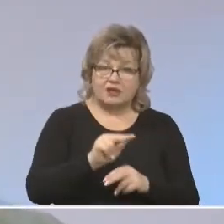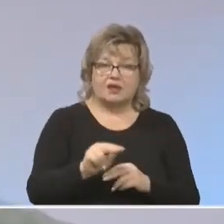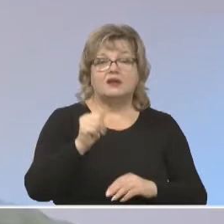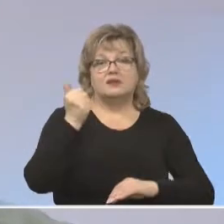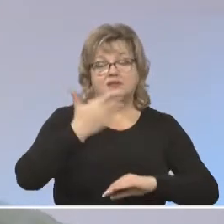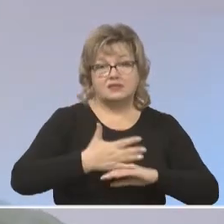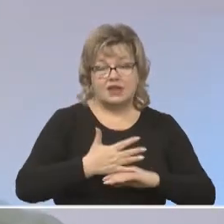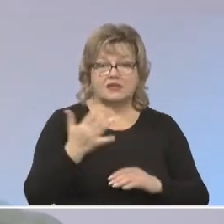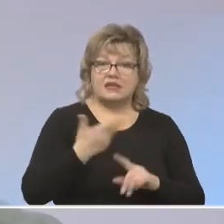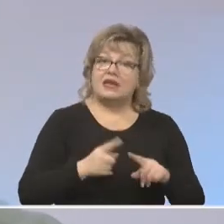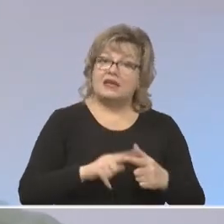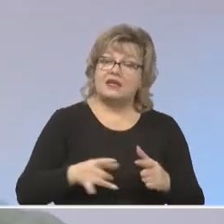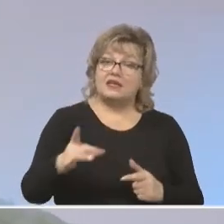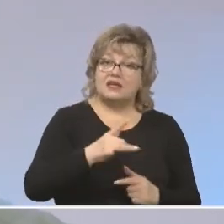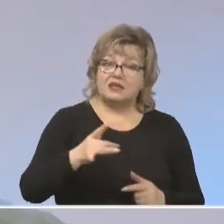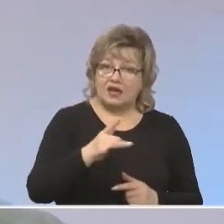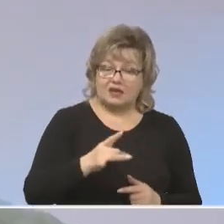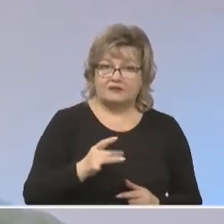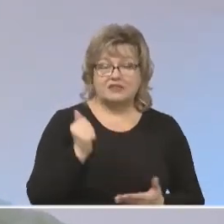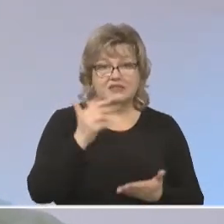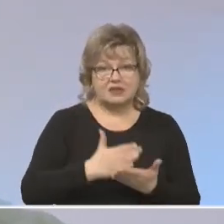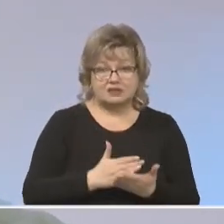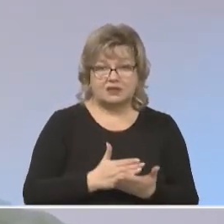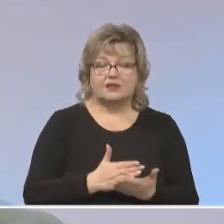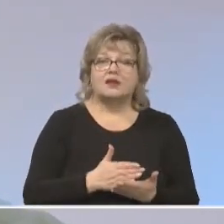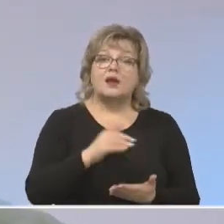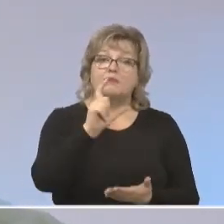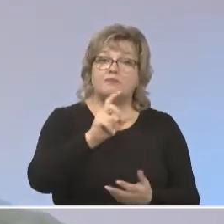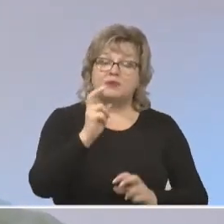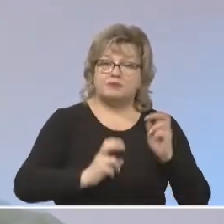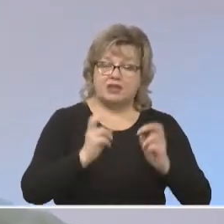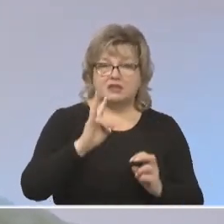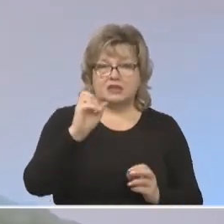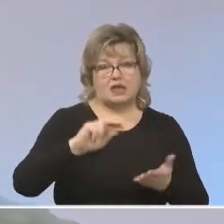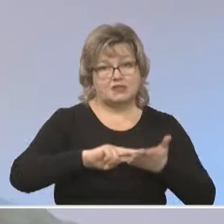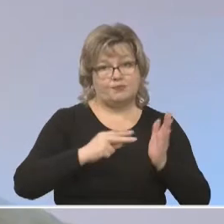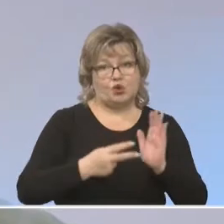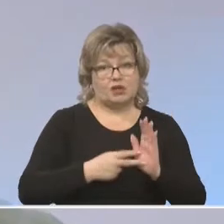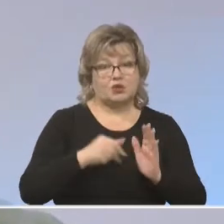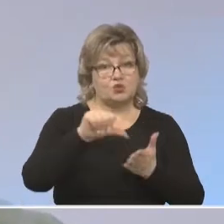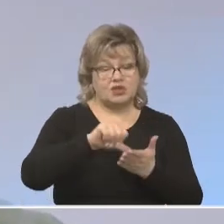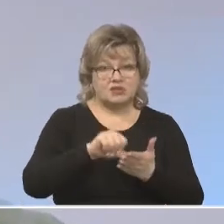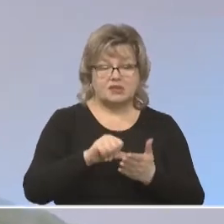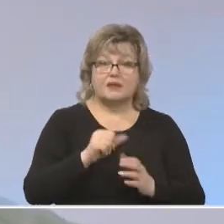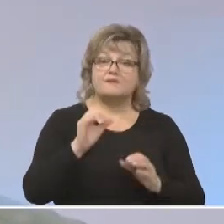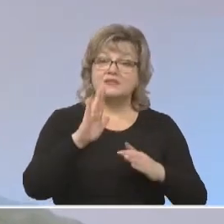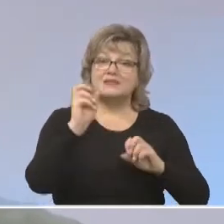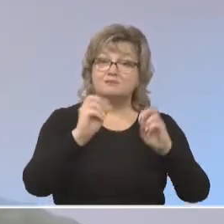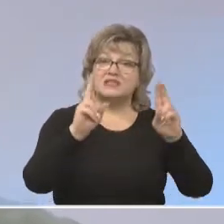компетенции или Регионального центра компетенции предприятий-участников нацпроекта. специалисты выходят на